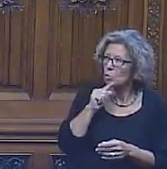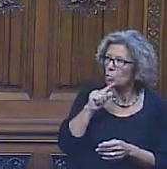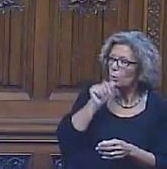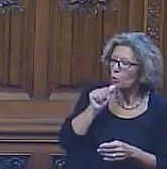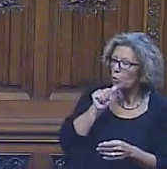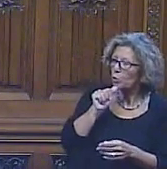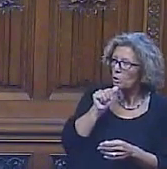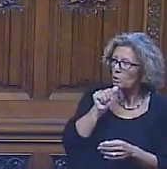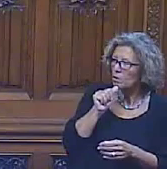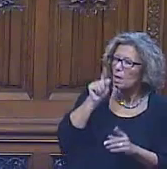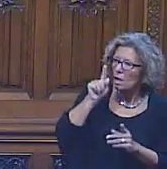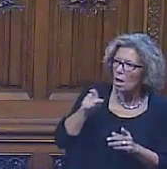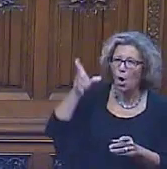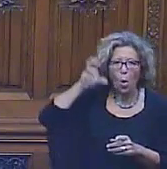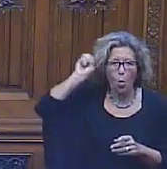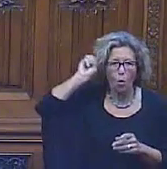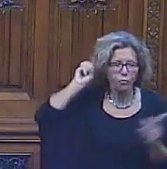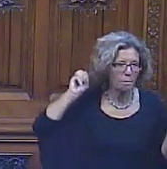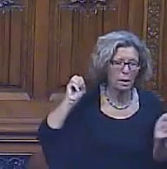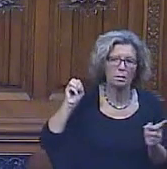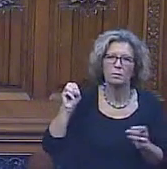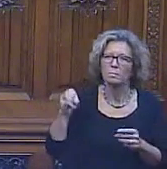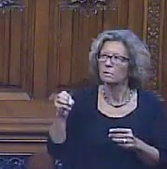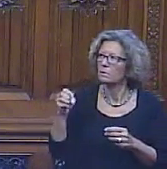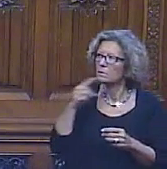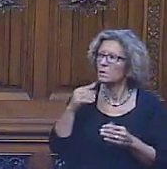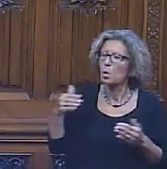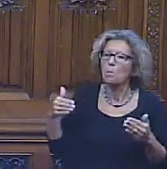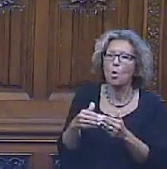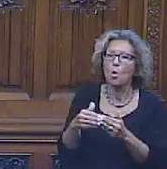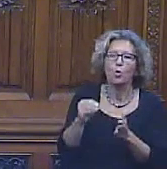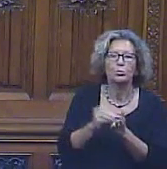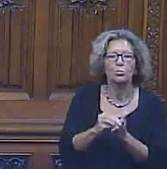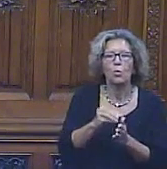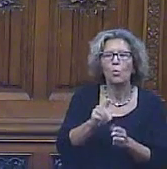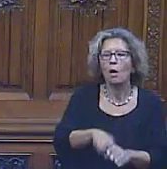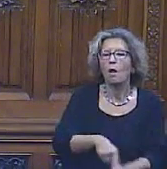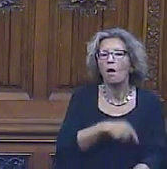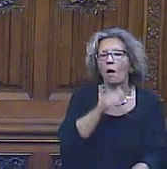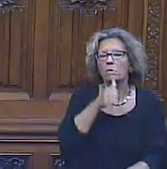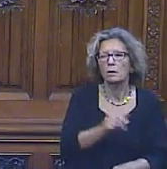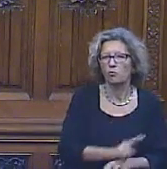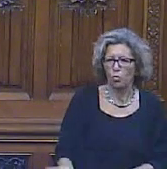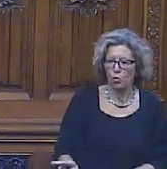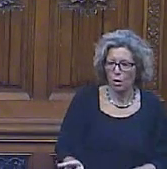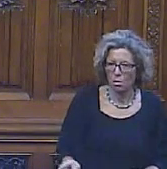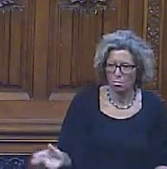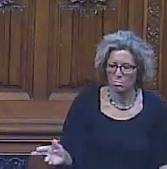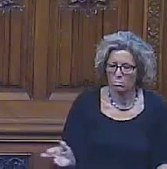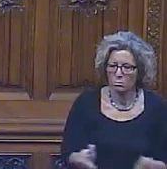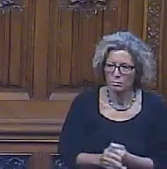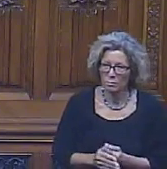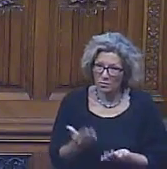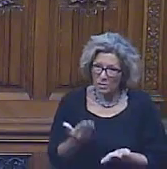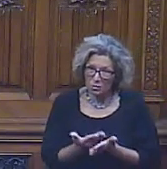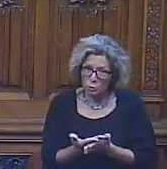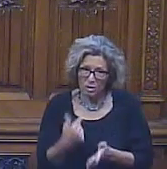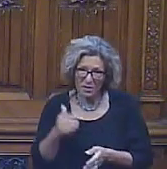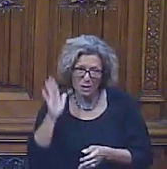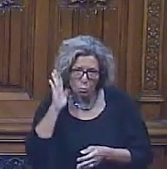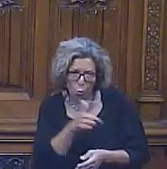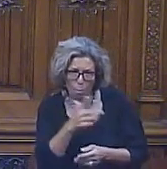Grünen, aber auch der ÖVP, dass das Boot noch lange nicht voll ist. Meine Damen und Herren, ich frage mich, wenn ich dann sowas höre, ob